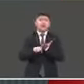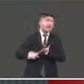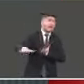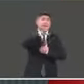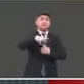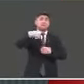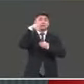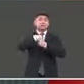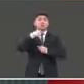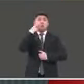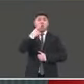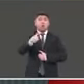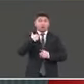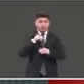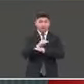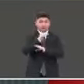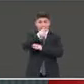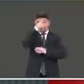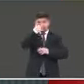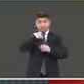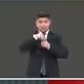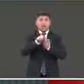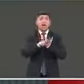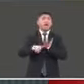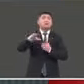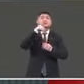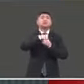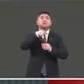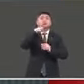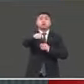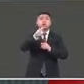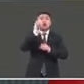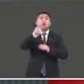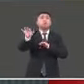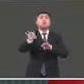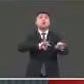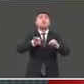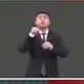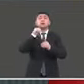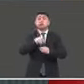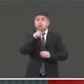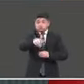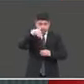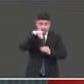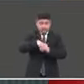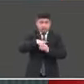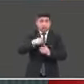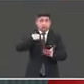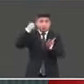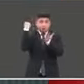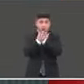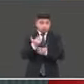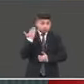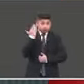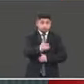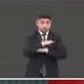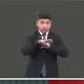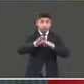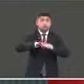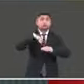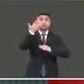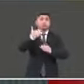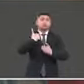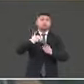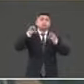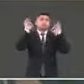üzere Hayatımızın her boyutunu kuşatan bu Eylem planlarını meclisimizin onayının ardından yürürlüğe